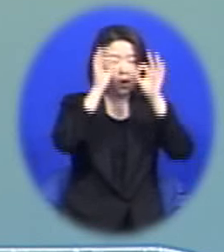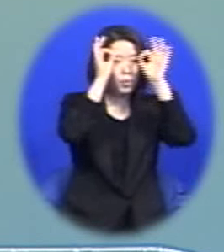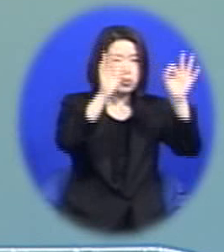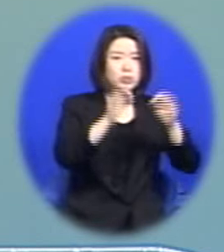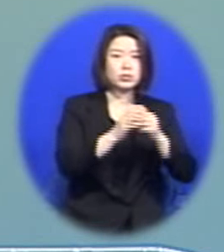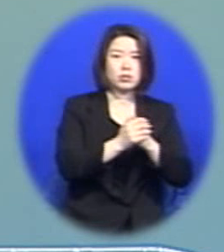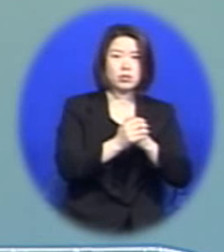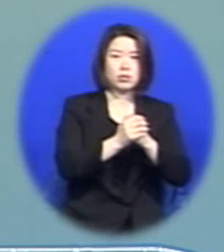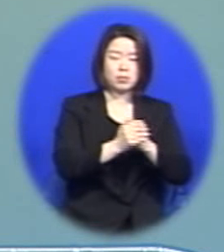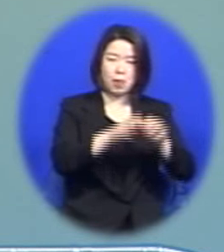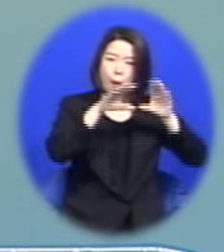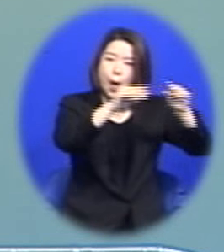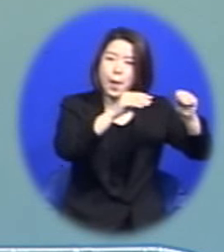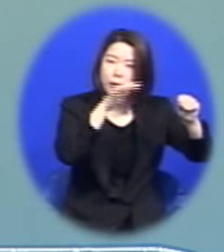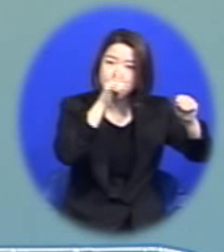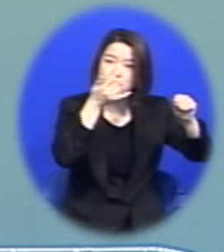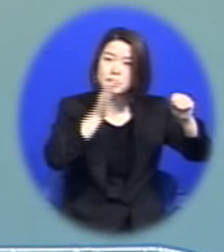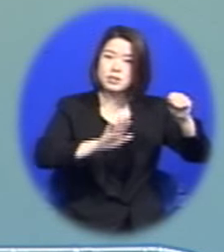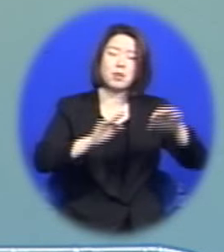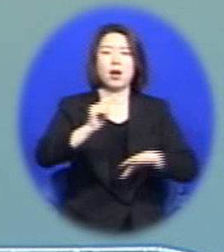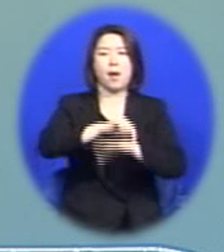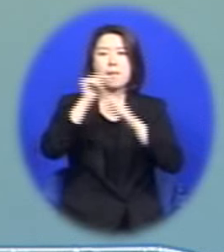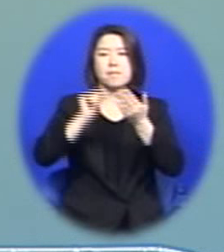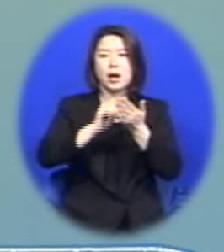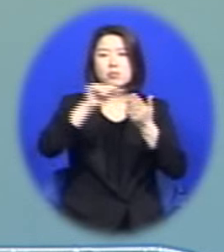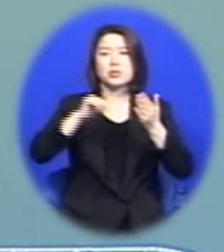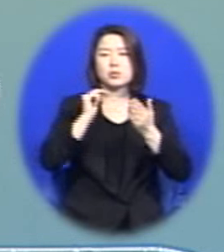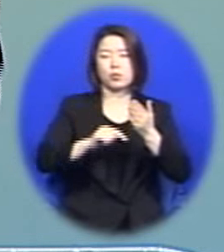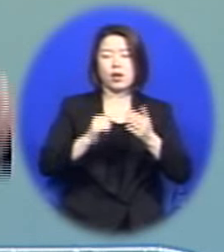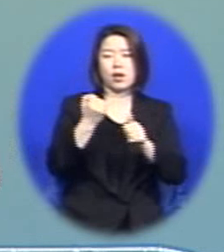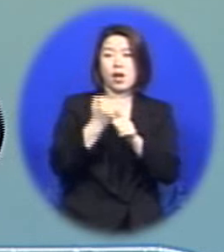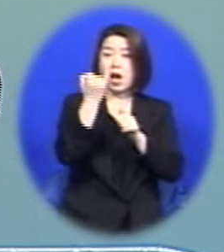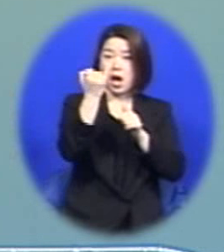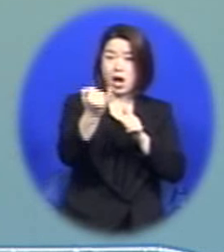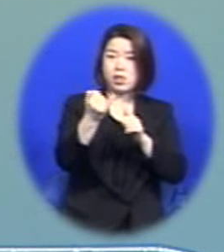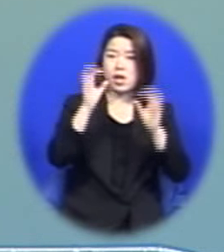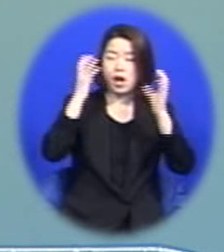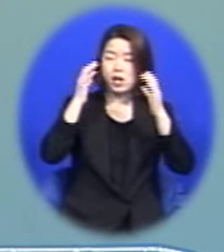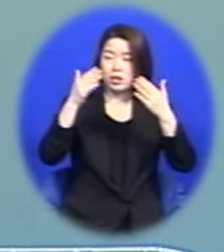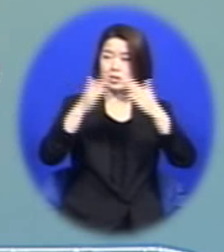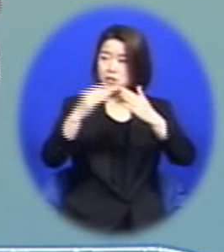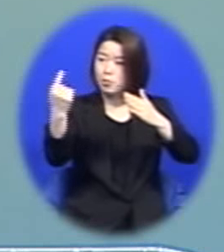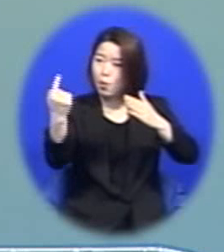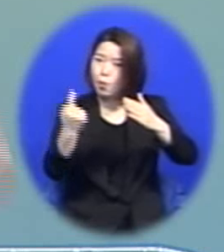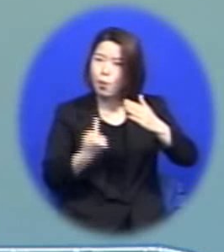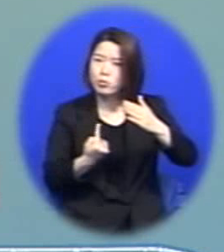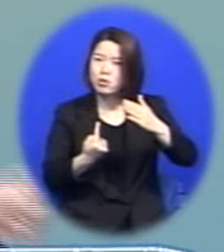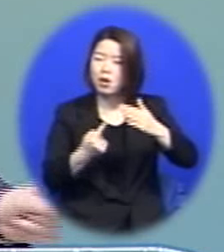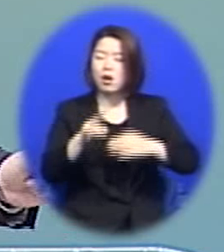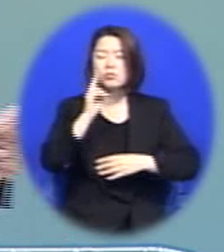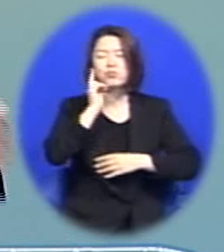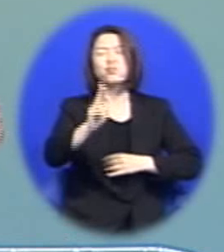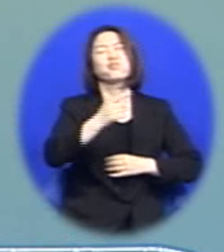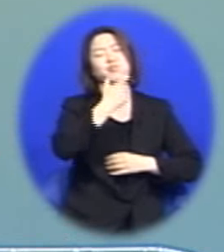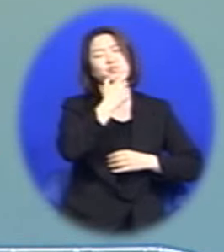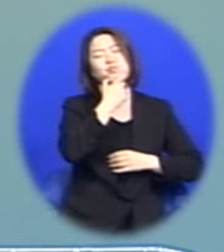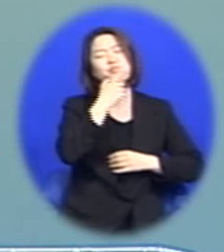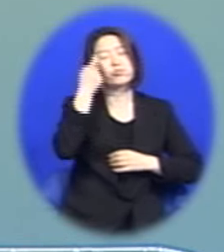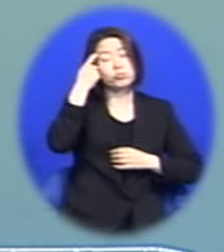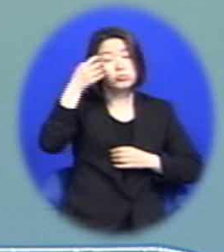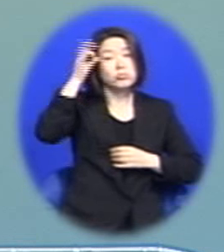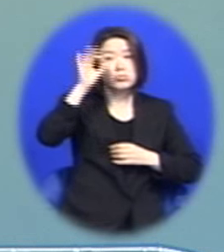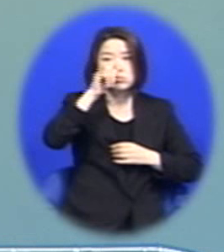것을 다 어 껐지만 마음속에 아내와 아이가 집에 들어오는 것이 너무나 싫은 생각이 들